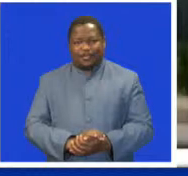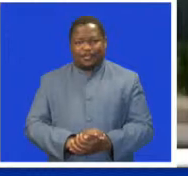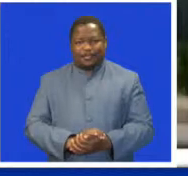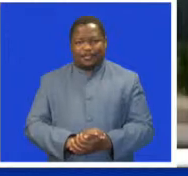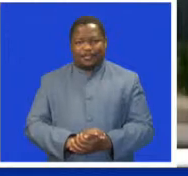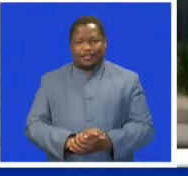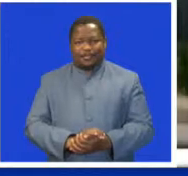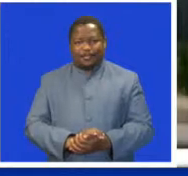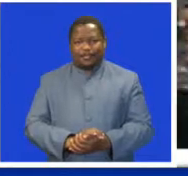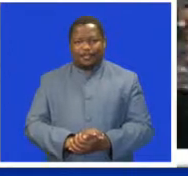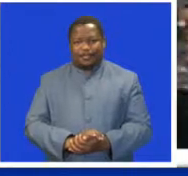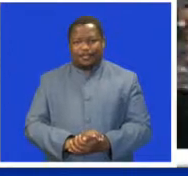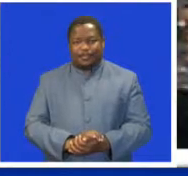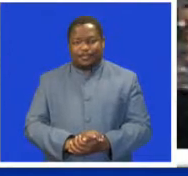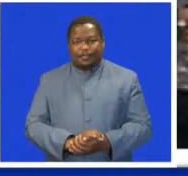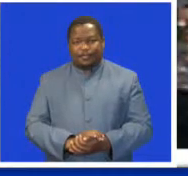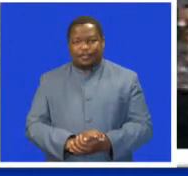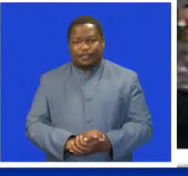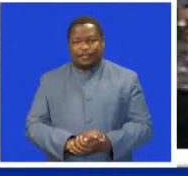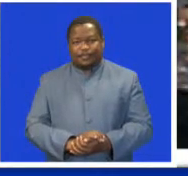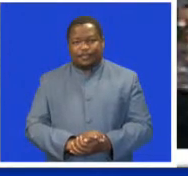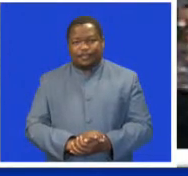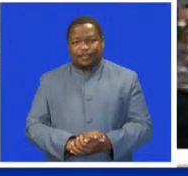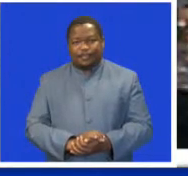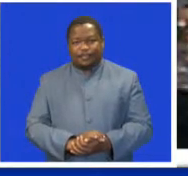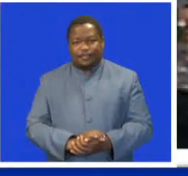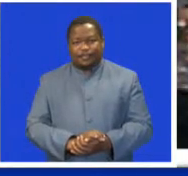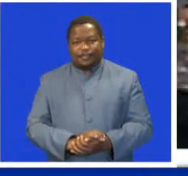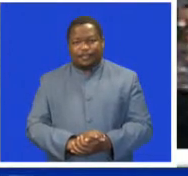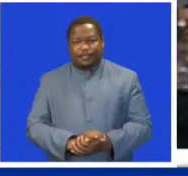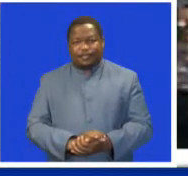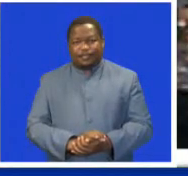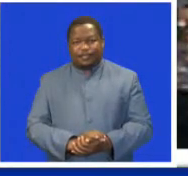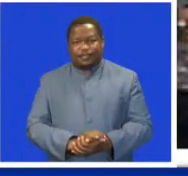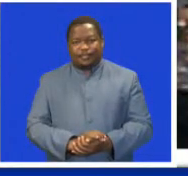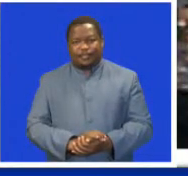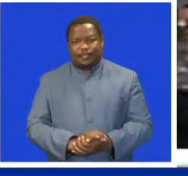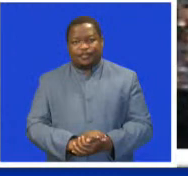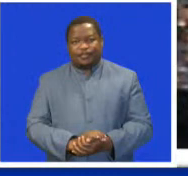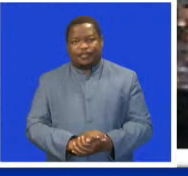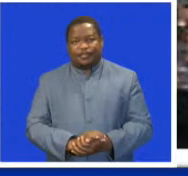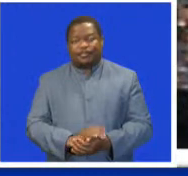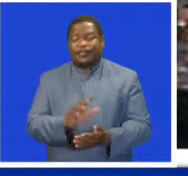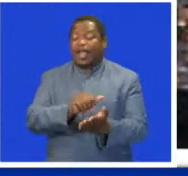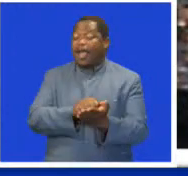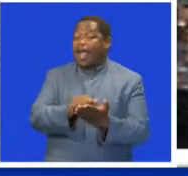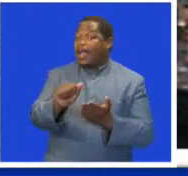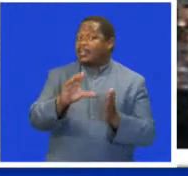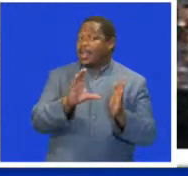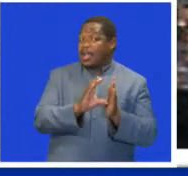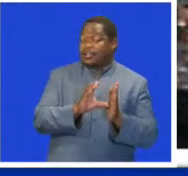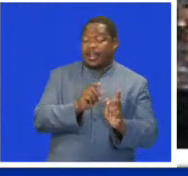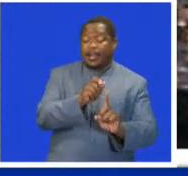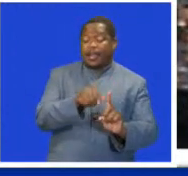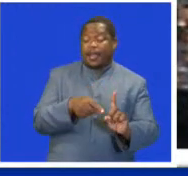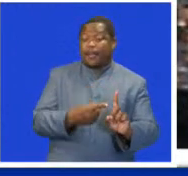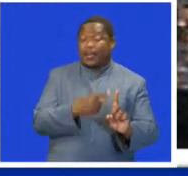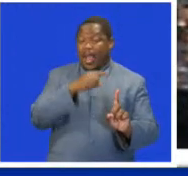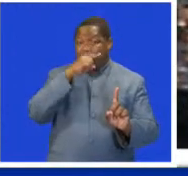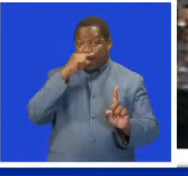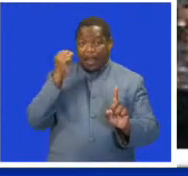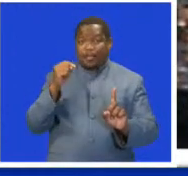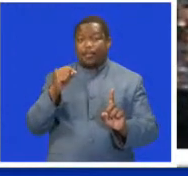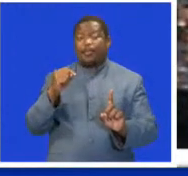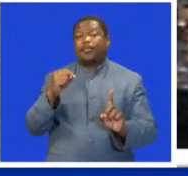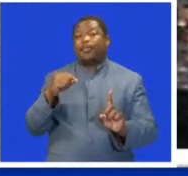why you need to be careful Umphathi welibandla lelibukete emakhono nemasiko kuleli yeSwatini National Council of Arts and Culture